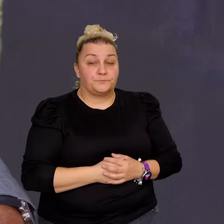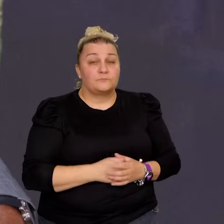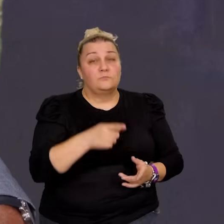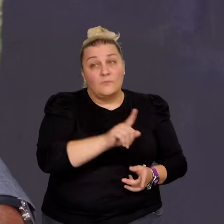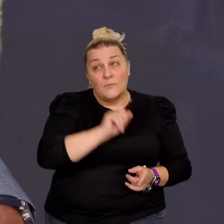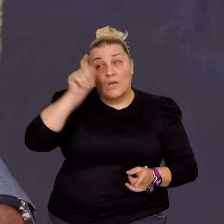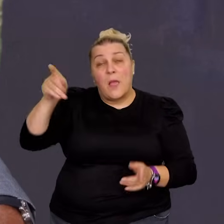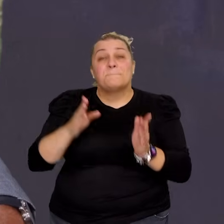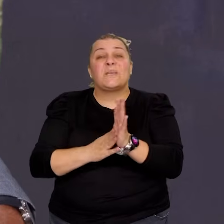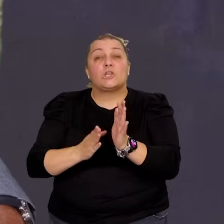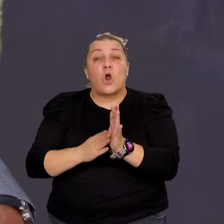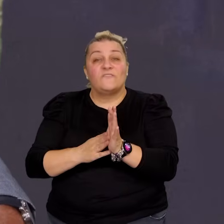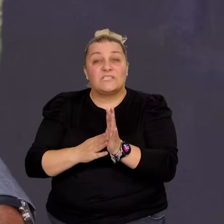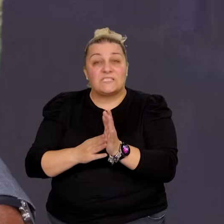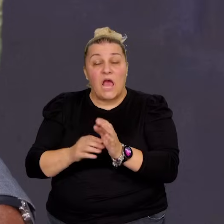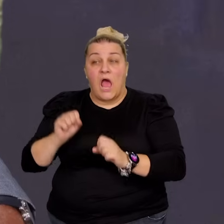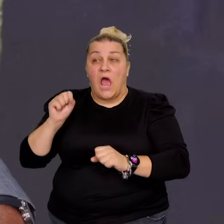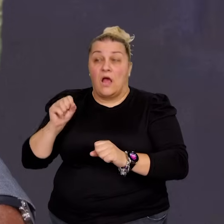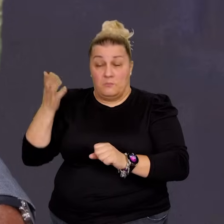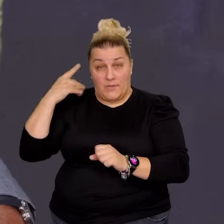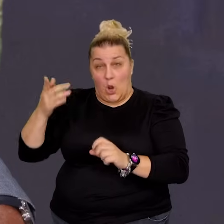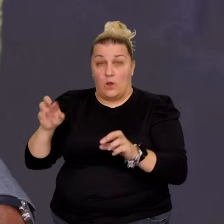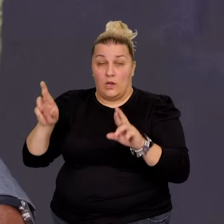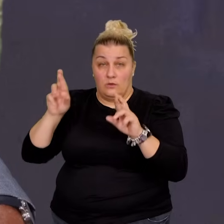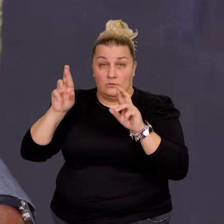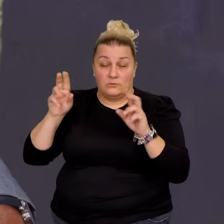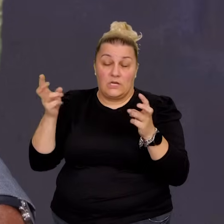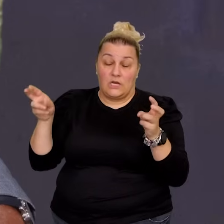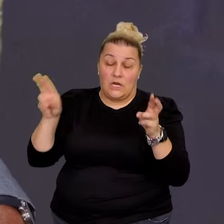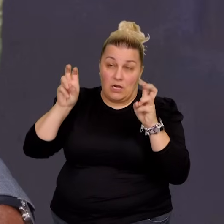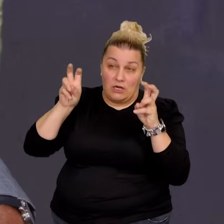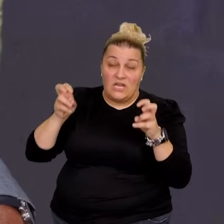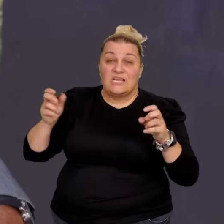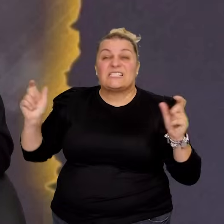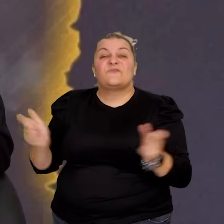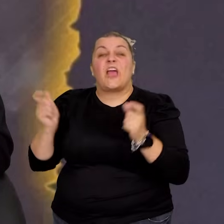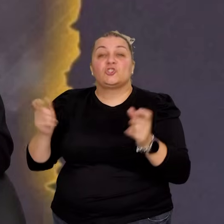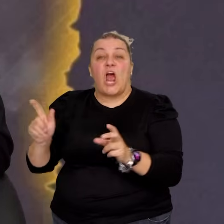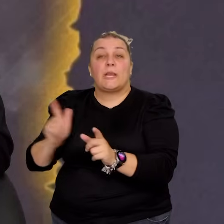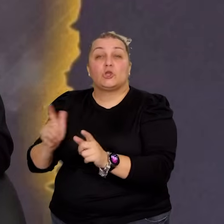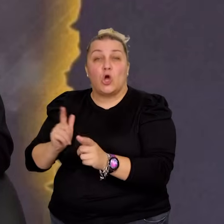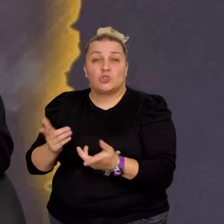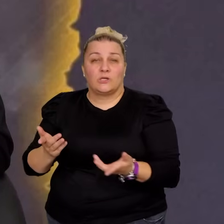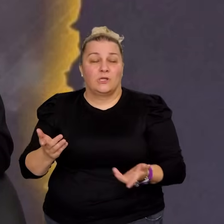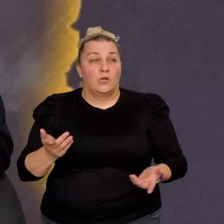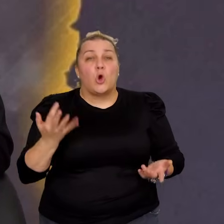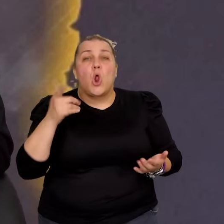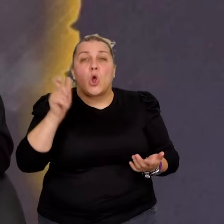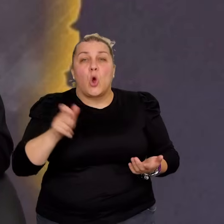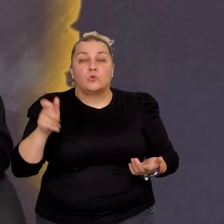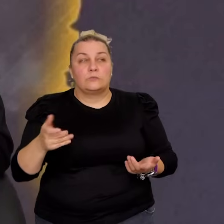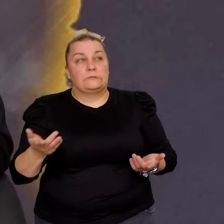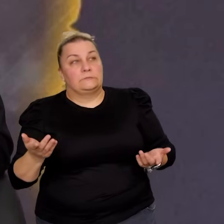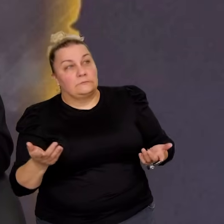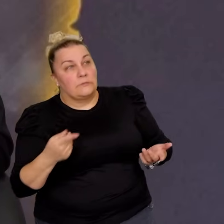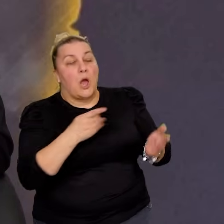doček u Mitrovici? Svečani doček. Koliko je tu ljudi po vama došlo u tom trenutku? Pa ne znam sad da licitirati s tim brojkama, ali eto recimo